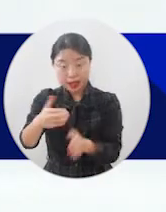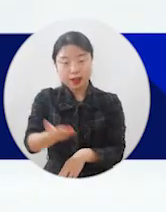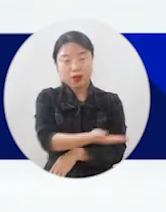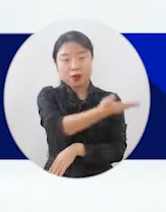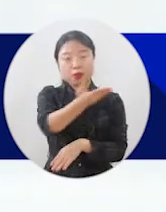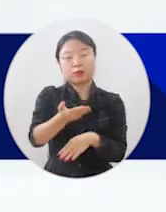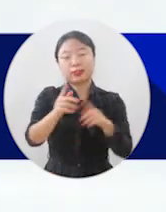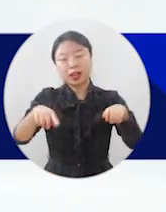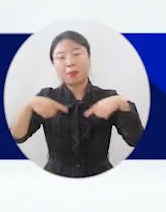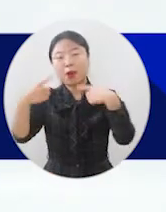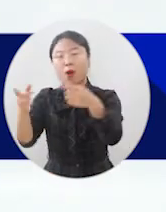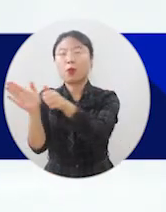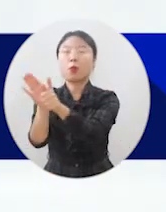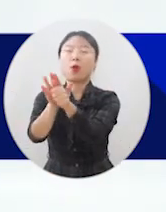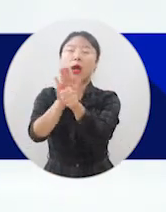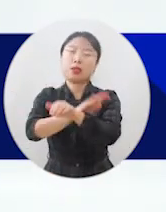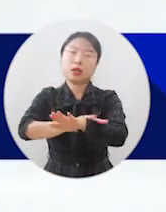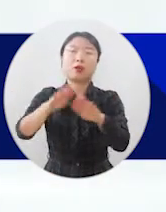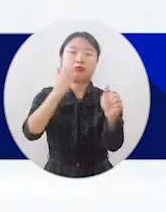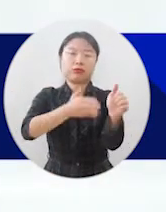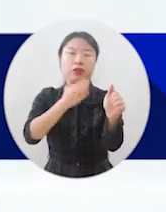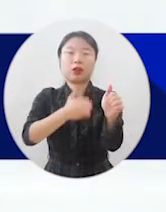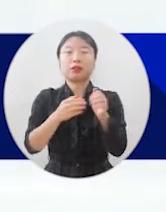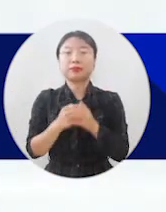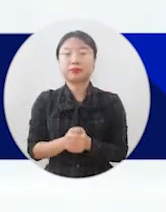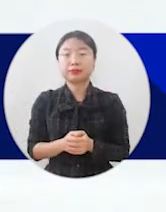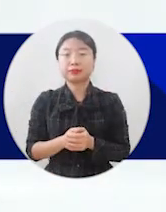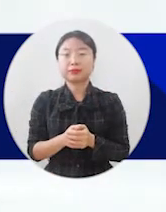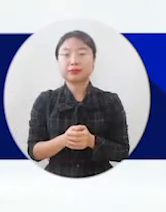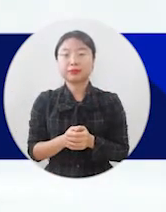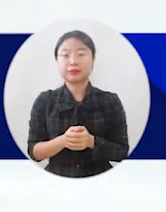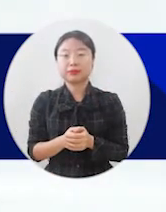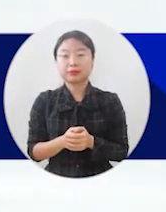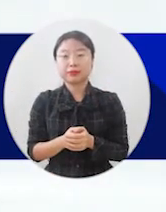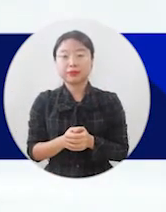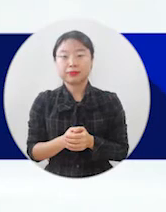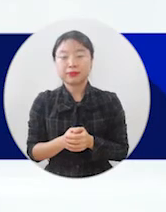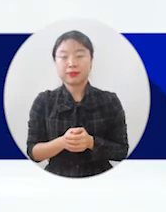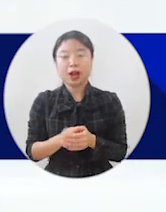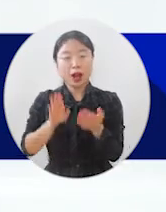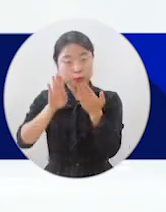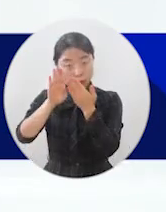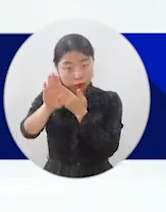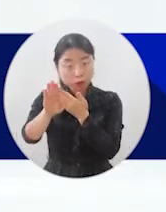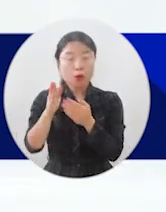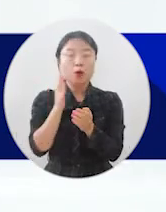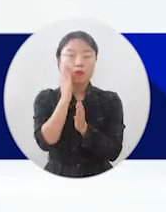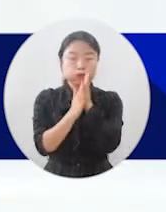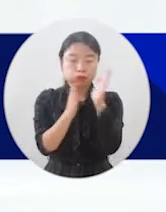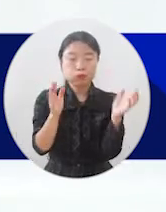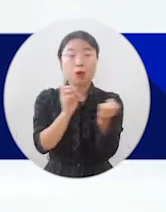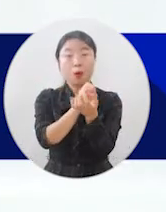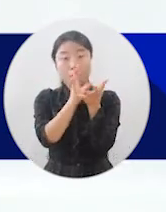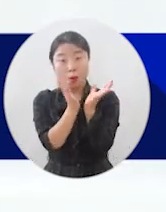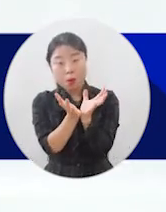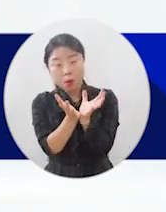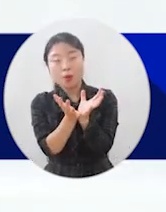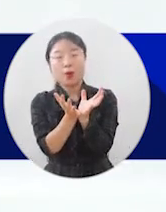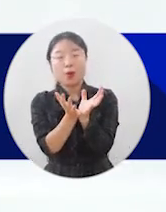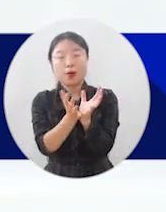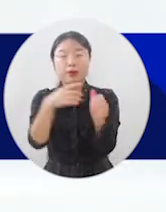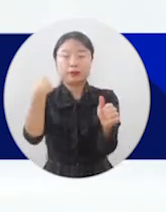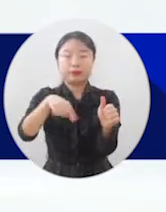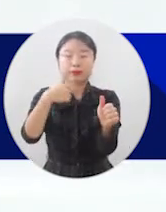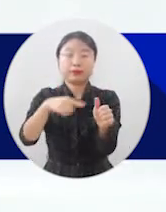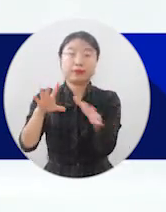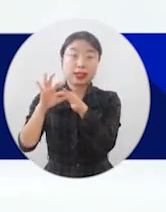역할들을 해주셔서 부탁의 말씀을 드리고요. 이러한 교육을 받는 분들이 더 많아지고 관심 갖는